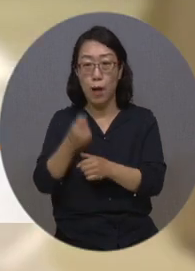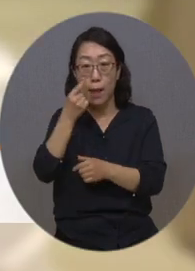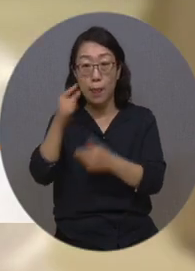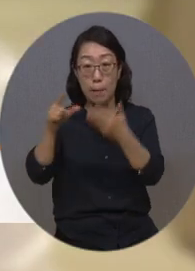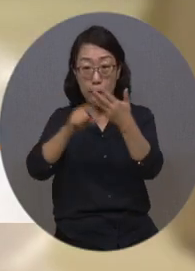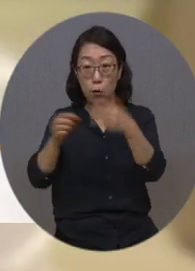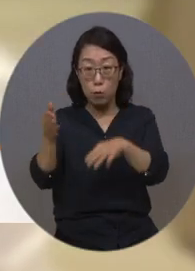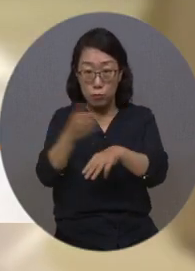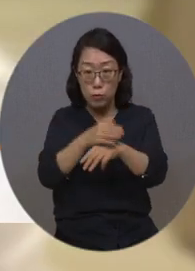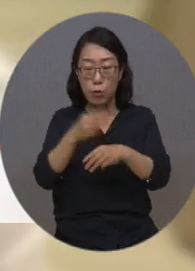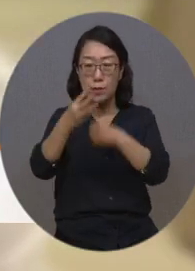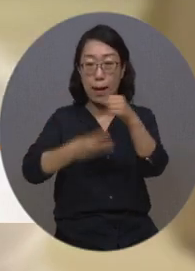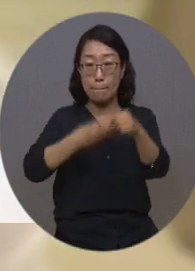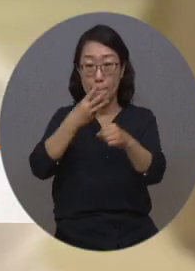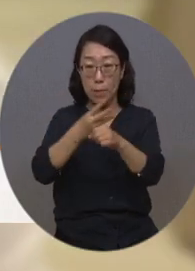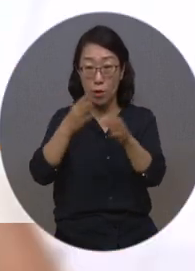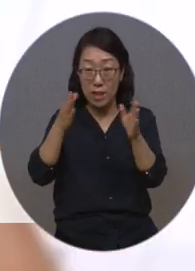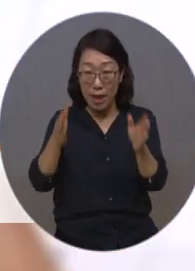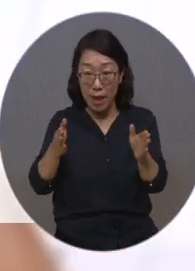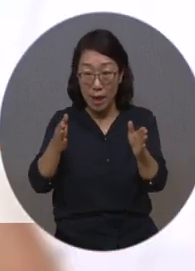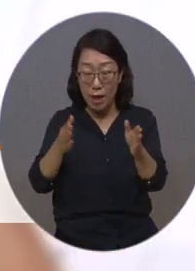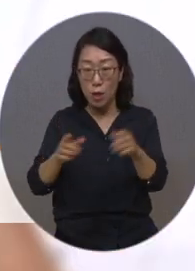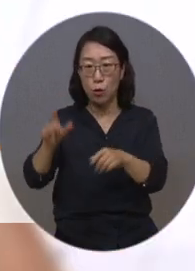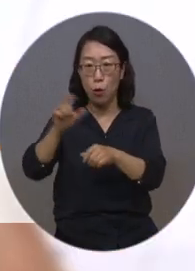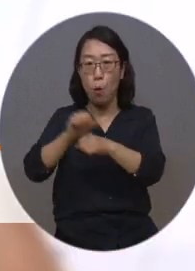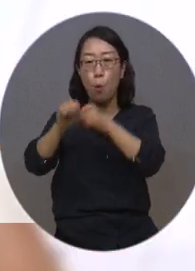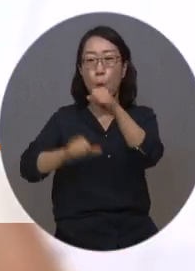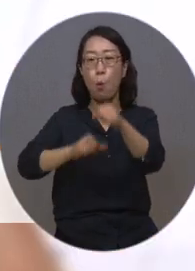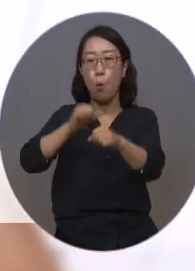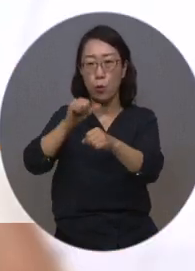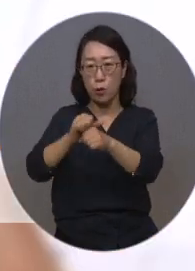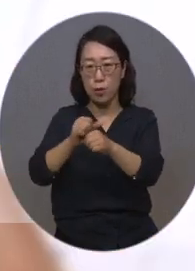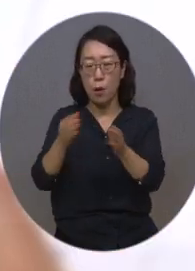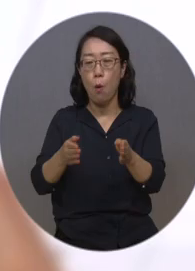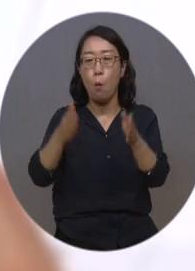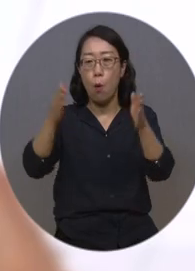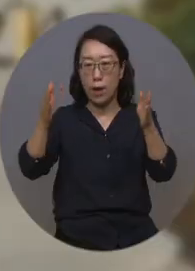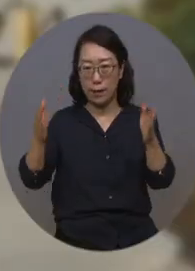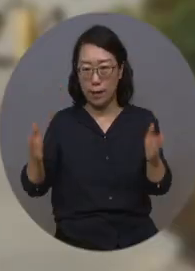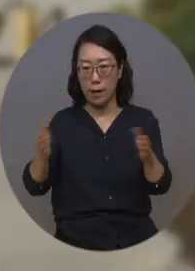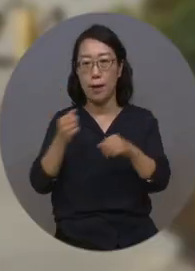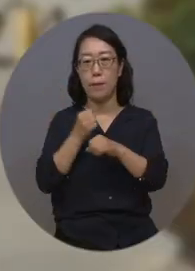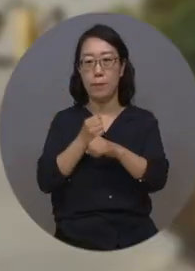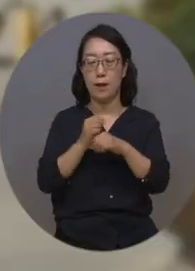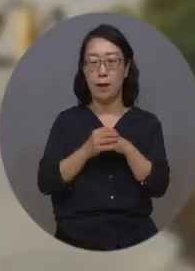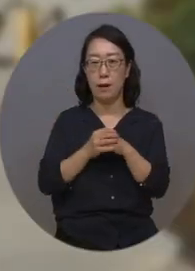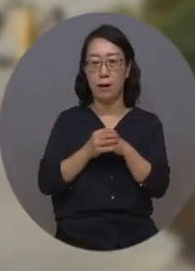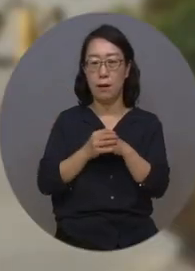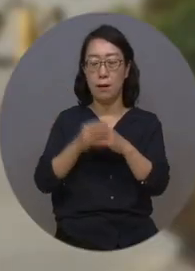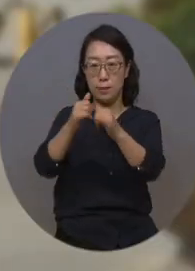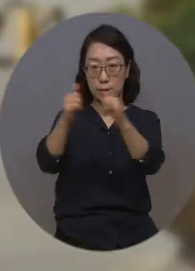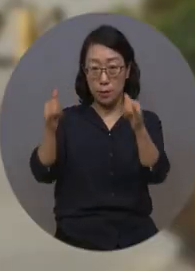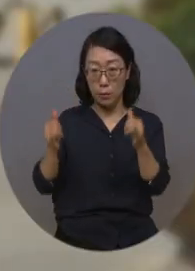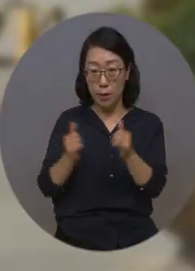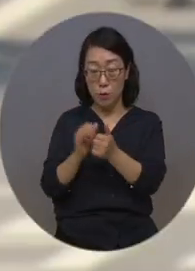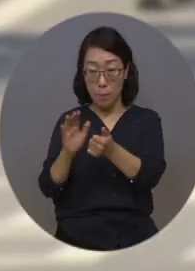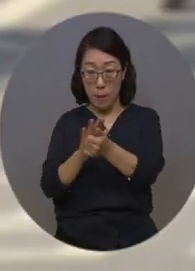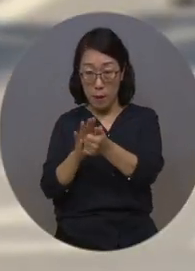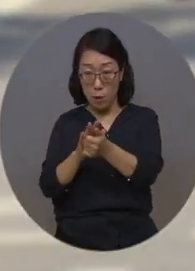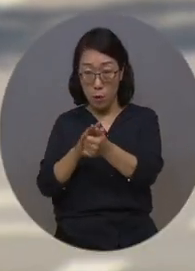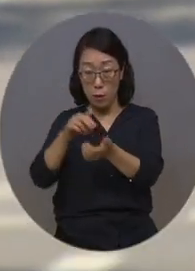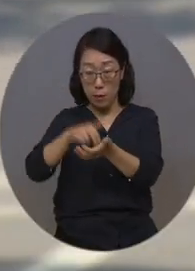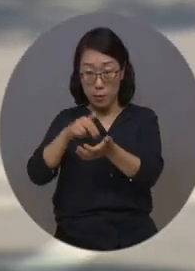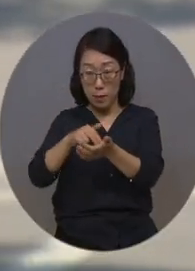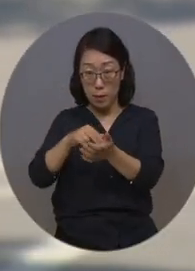종료 3년 이내 아동에서 보호 종료 온 연인 의 아동으로 확대합니다 사회적 배려 차원의 선발이